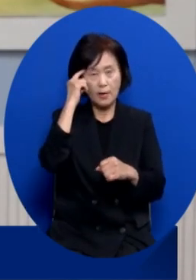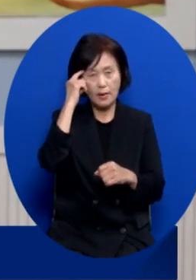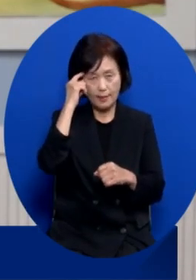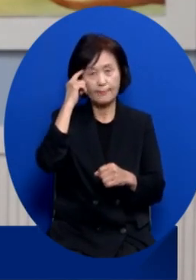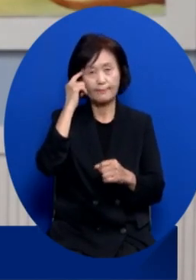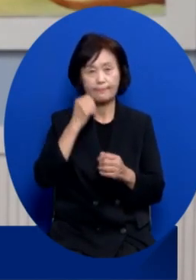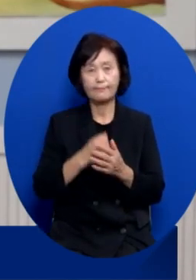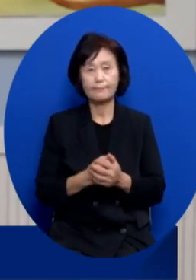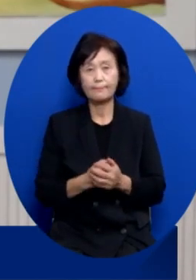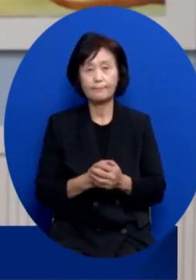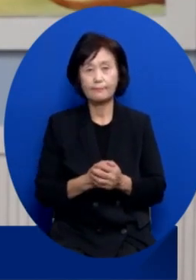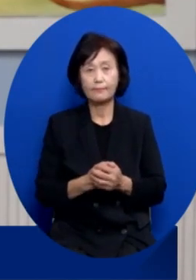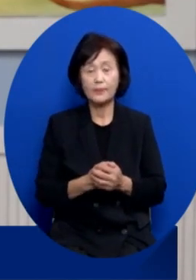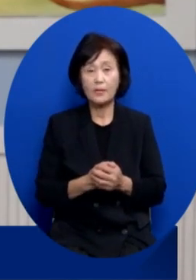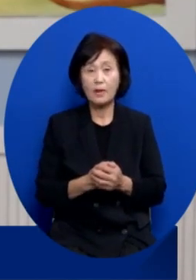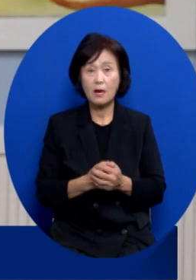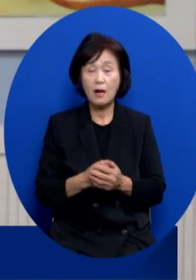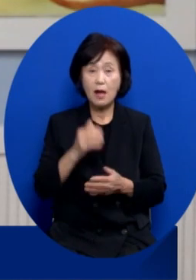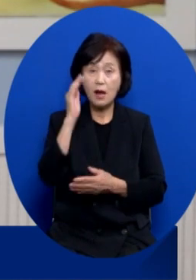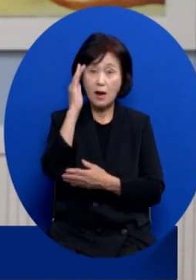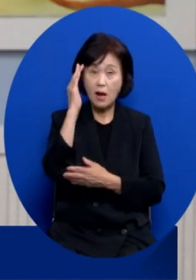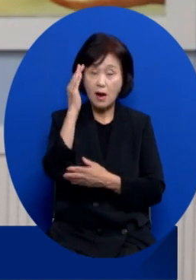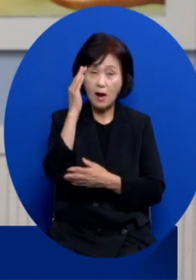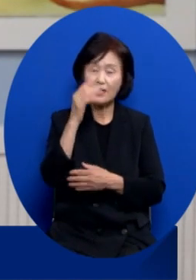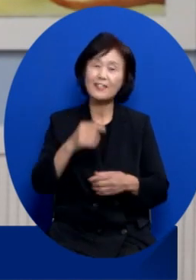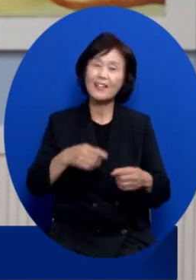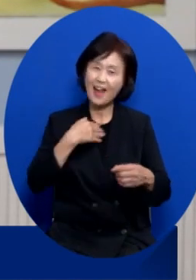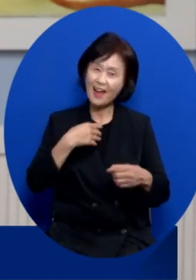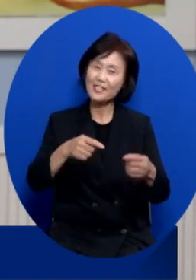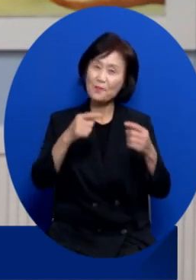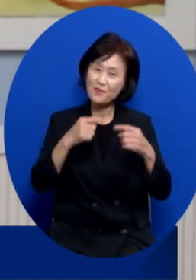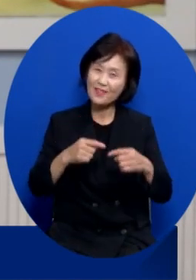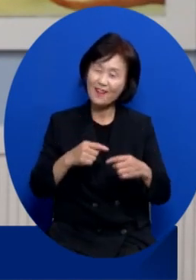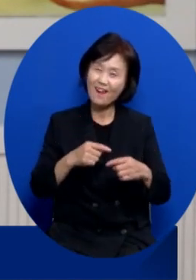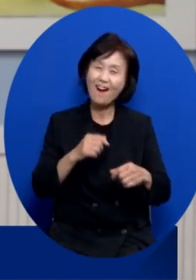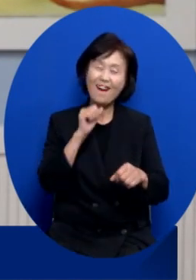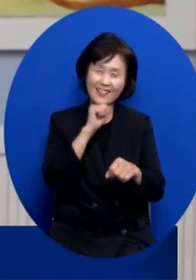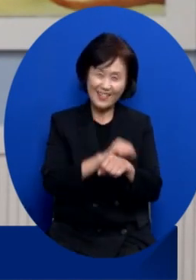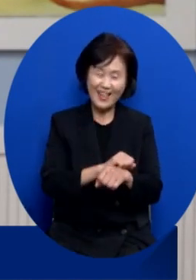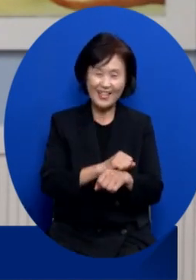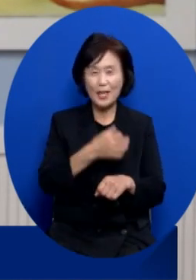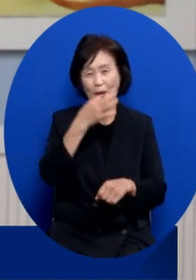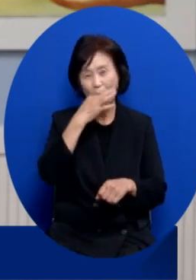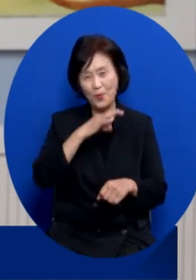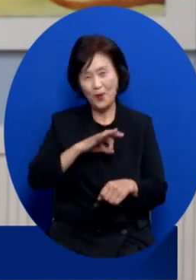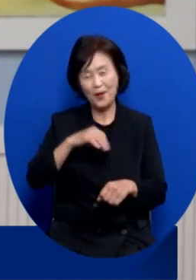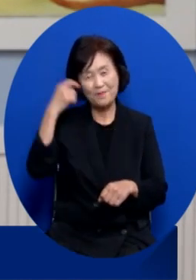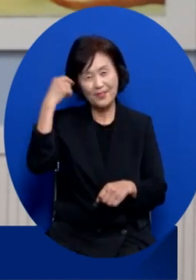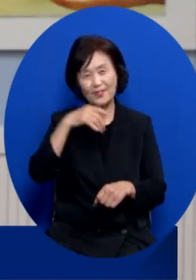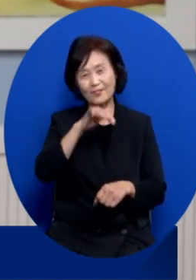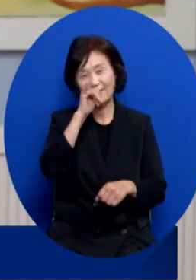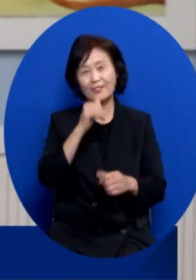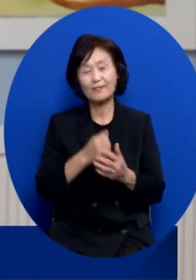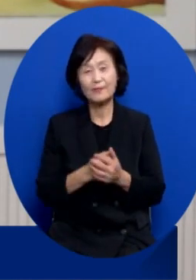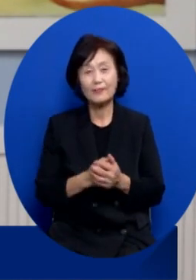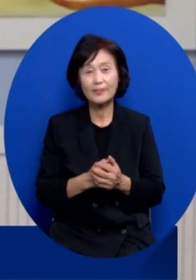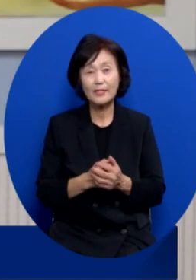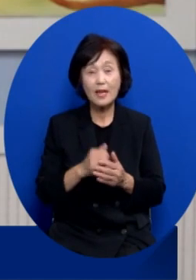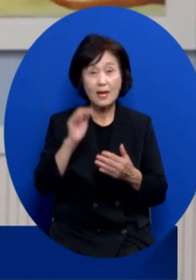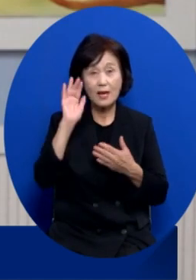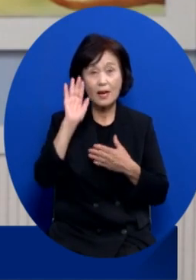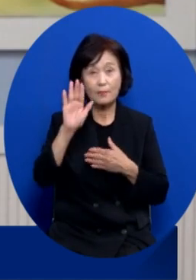느껴가면서 강의에 참여하기를 너무 잘했고 보람을 지금 느끼고 그래서